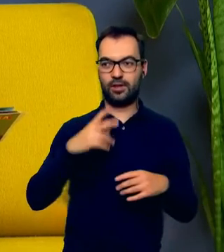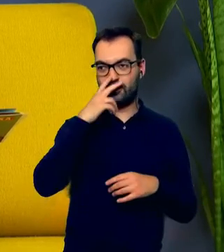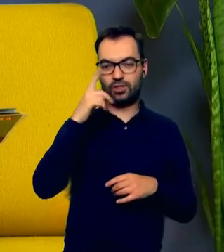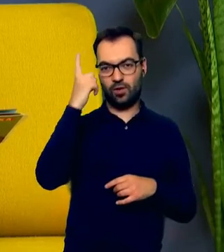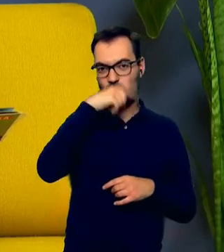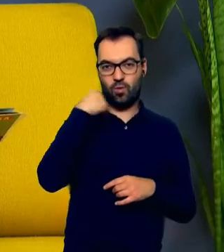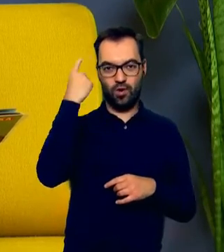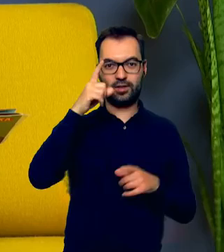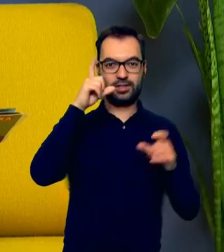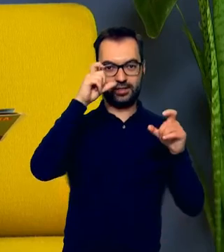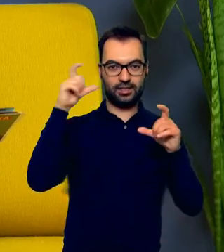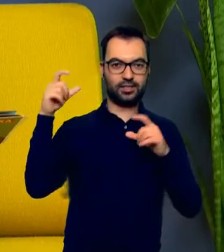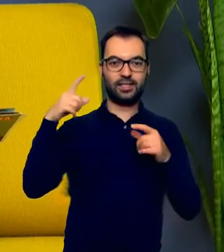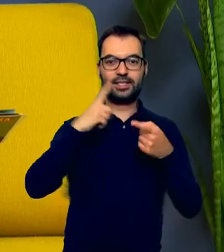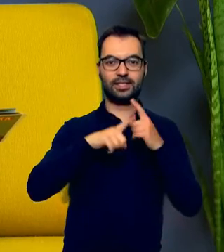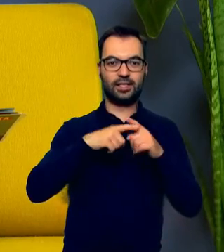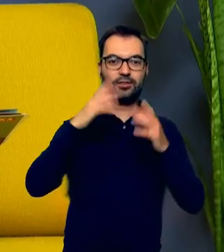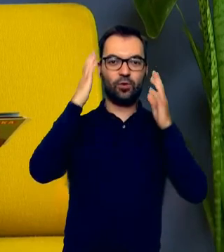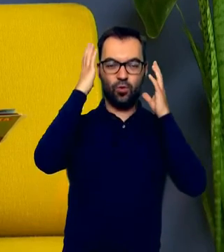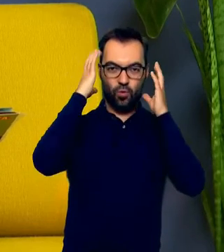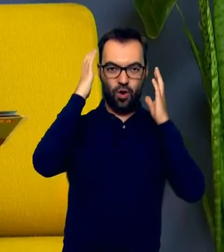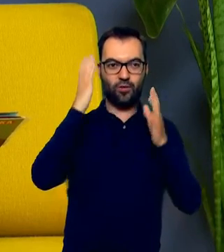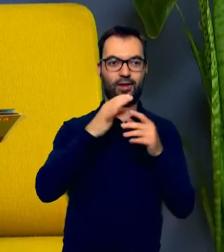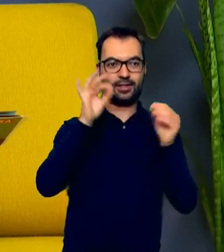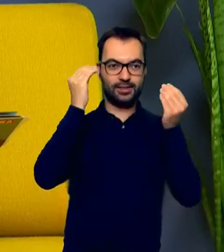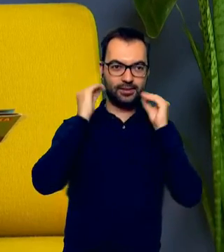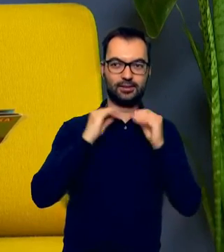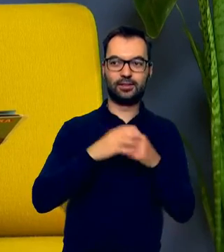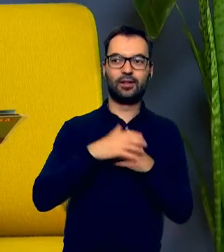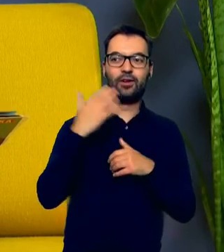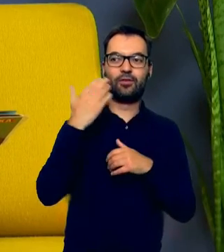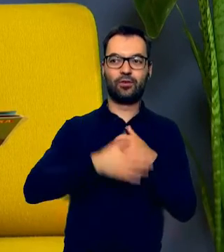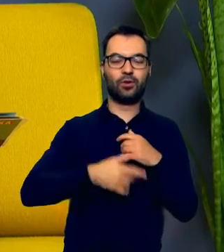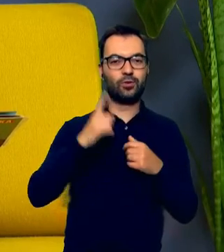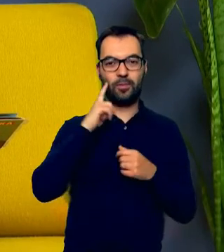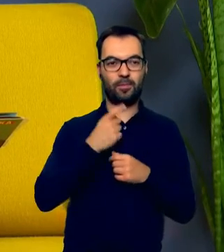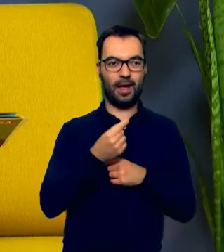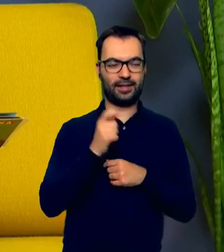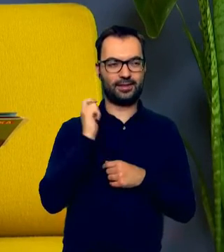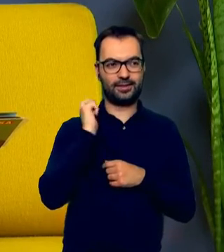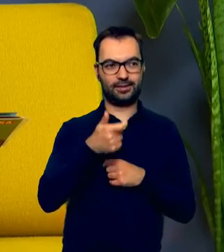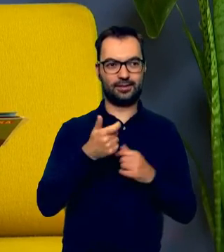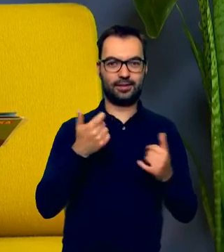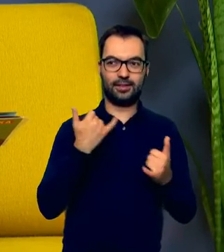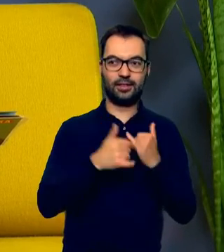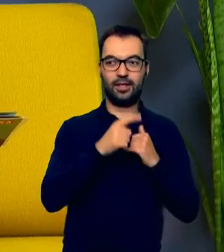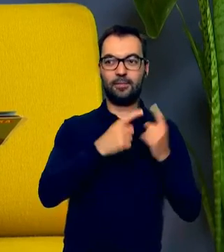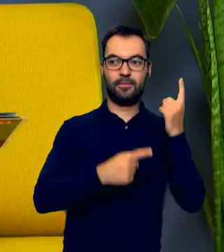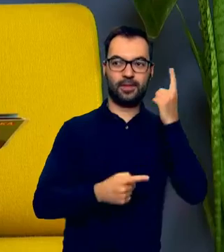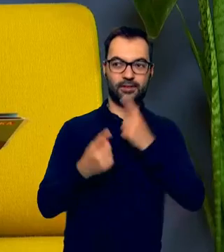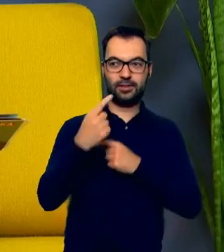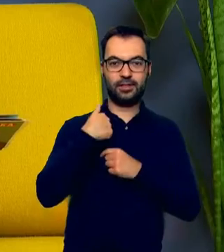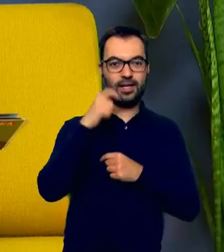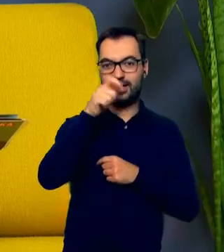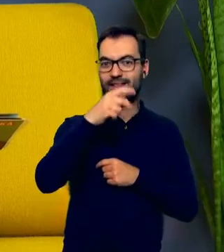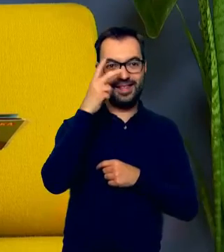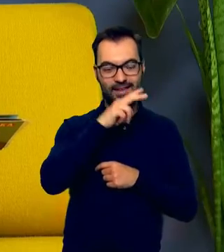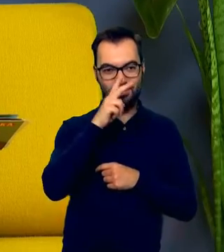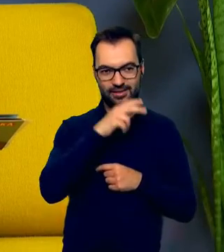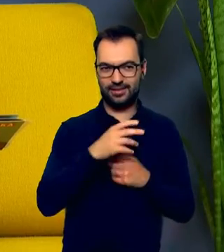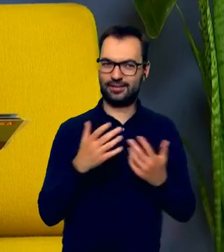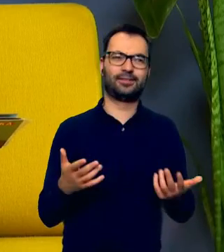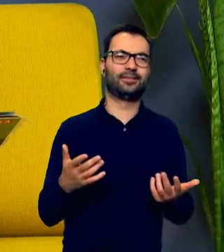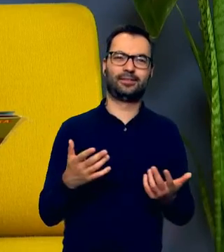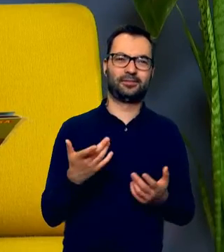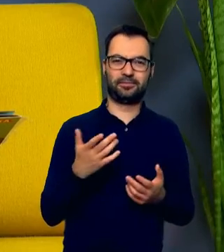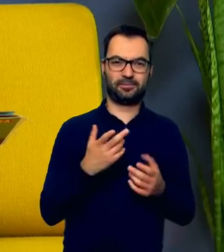Widziała głowę, na zdjęciach stylizowano jej głowę. No w pewnym momencie jej partner życiowy powiedział jej, że słuchaj, jeżeli ty myślisz, że ja naprawdę ciebie nie widzę,